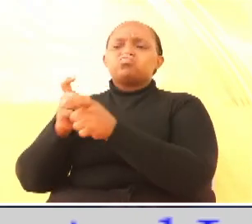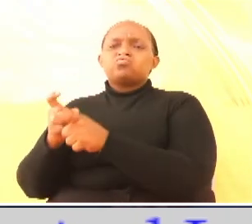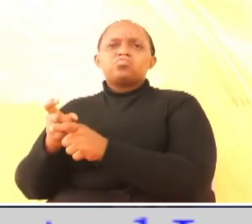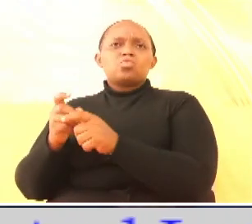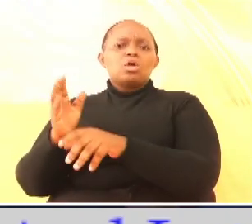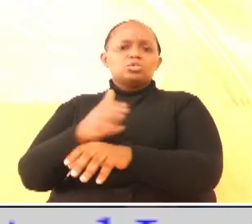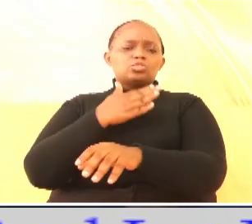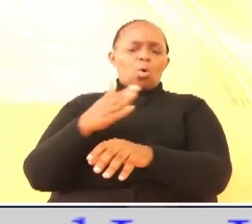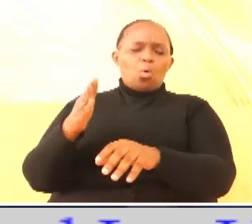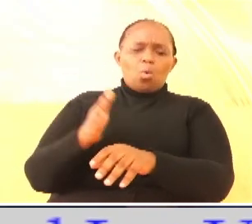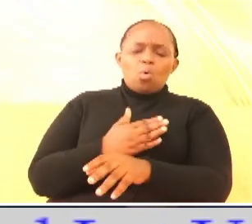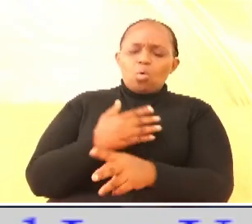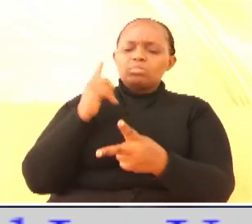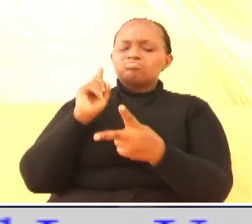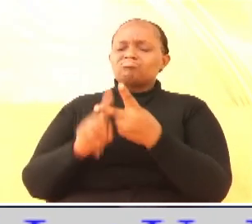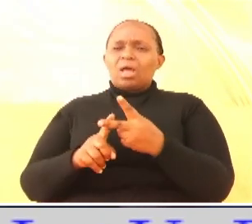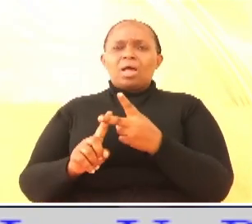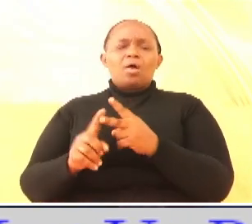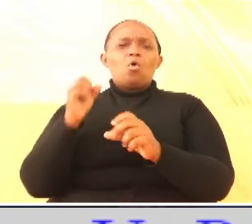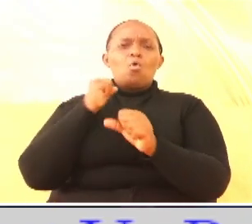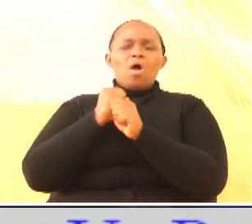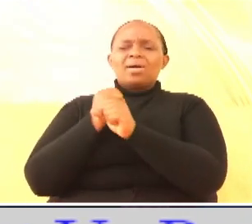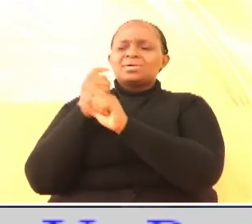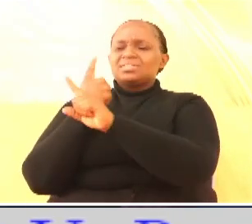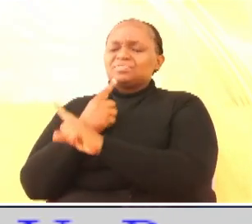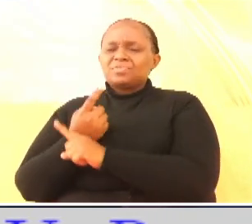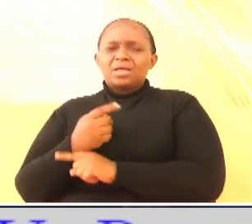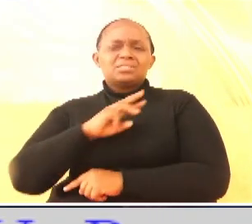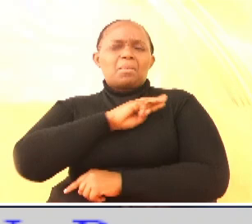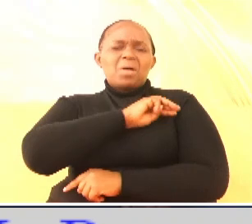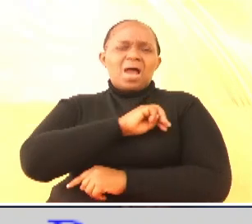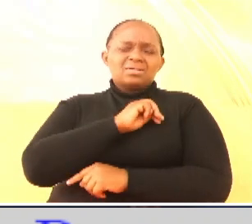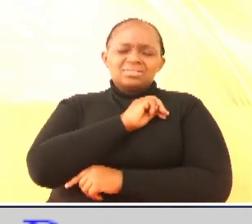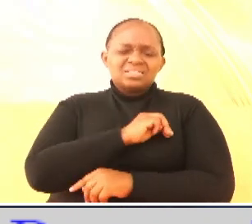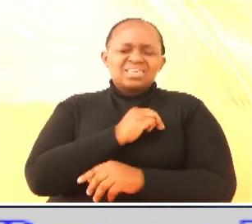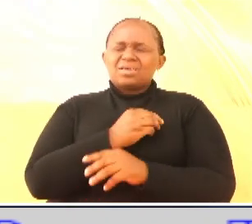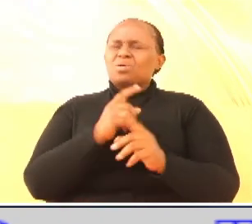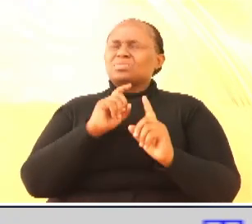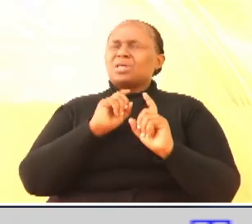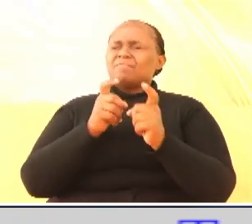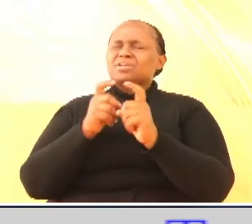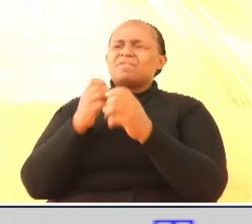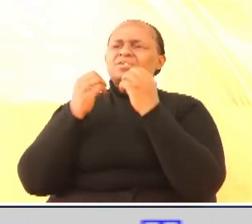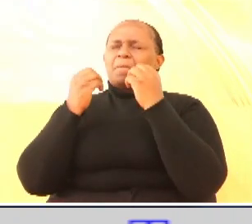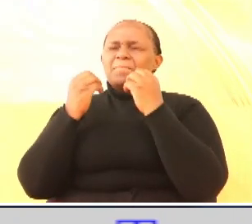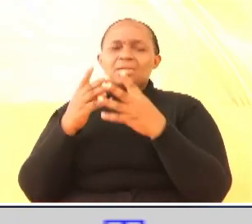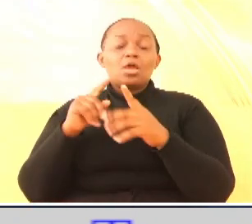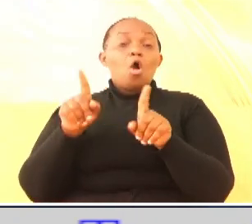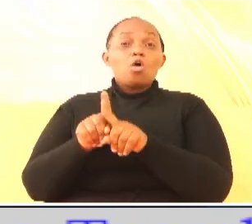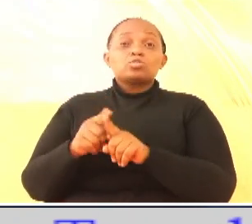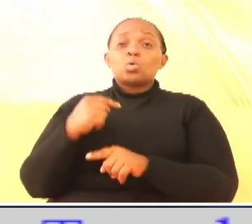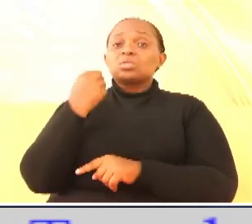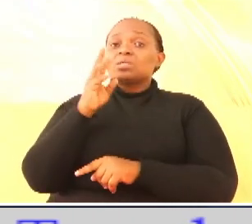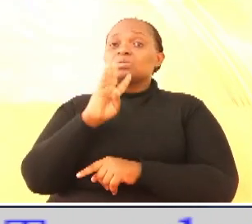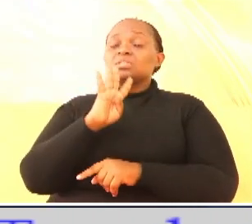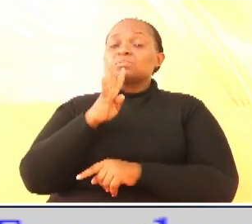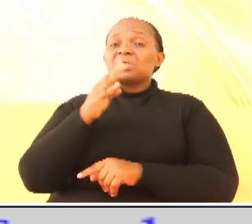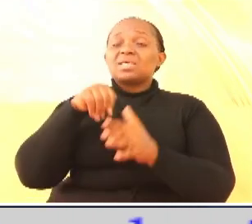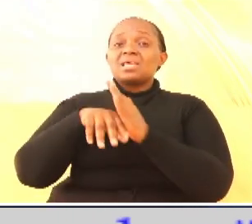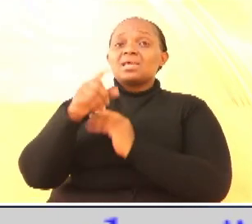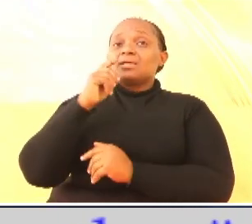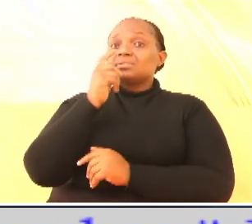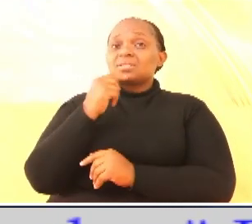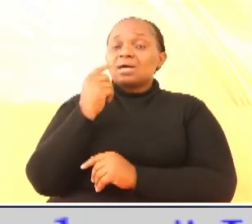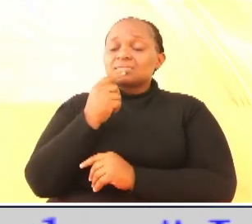kuimba, vya kuomba, vya kufanya kazi za rehema. Ni vingi, vingi hata hiyo kuongea kwa ndimi,